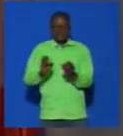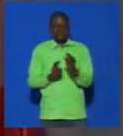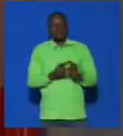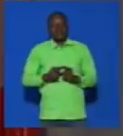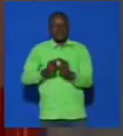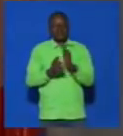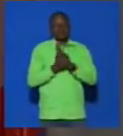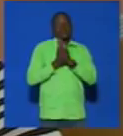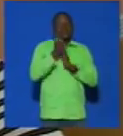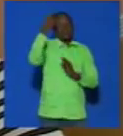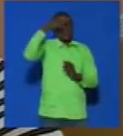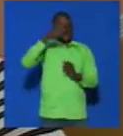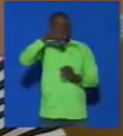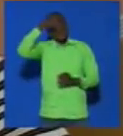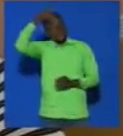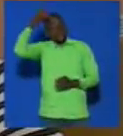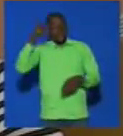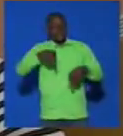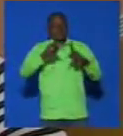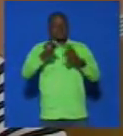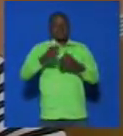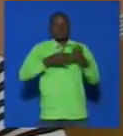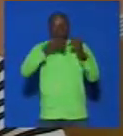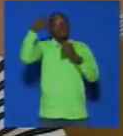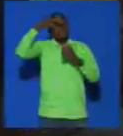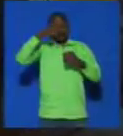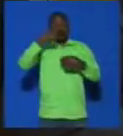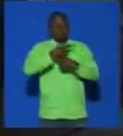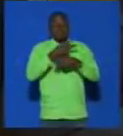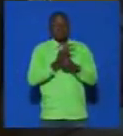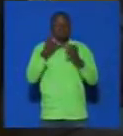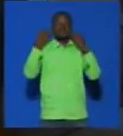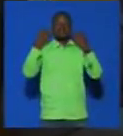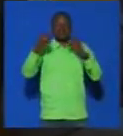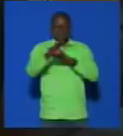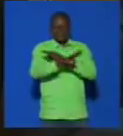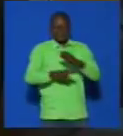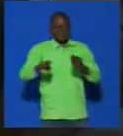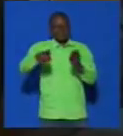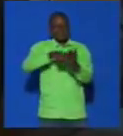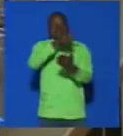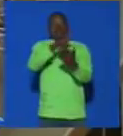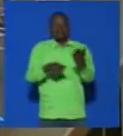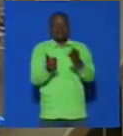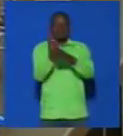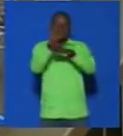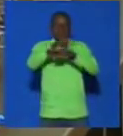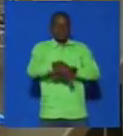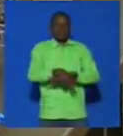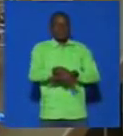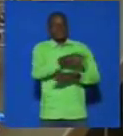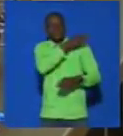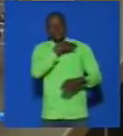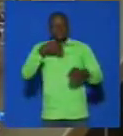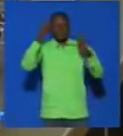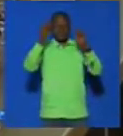des croyants de nouri afin de permettre aux jeunes de comprendre les notions de base sur la radicalisation et l'extrémisme violent et de